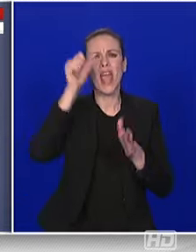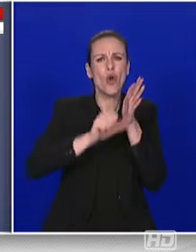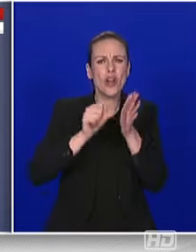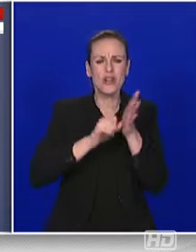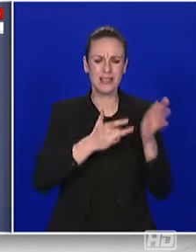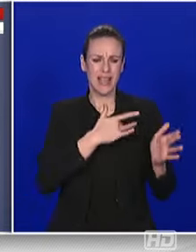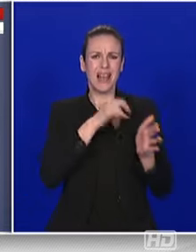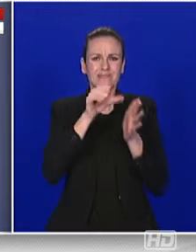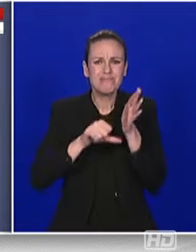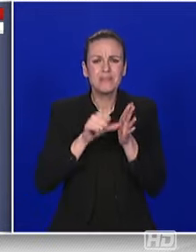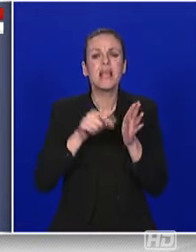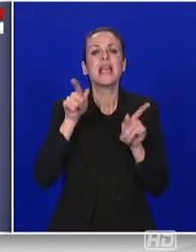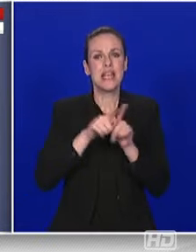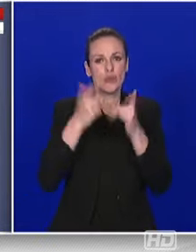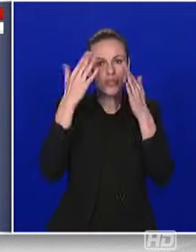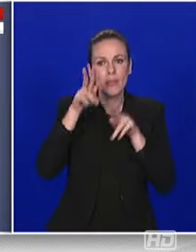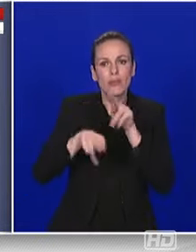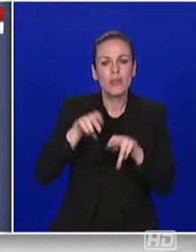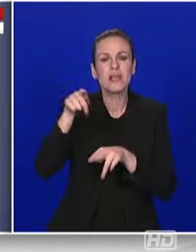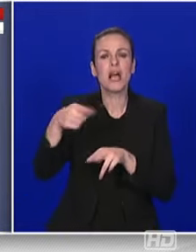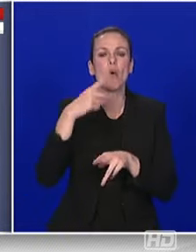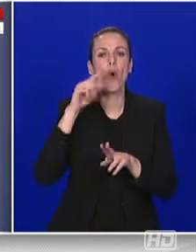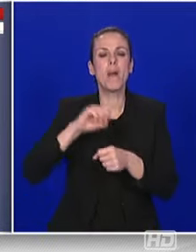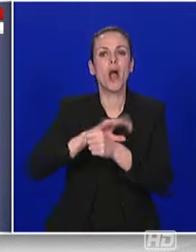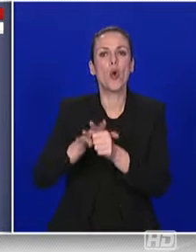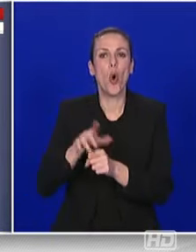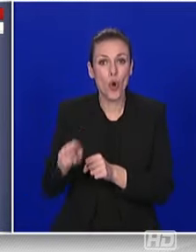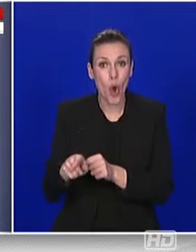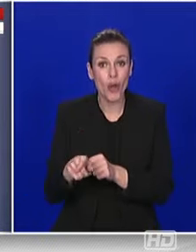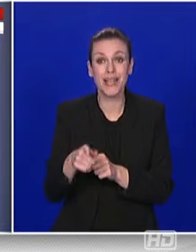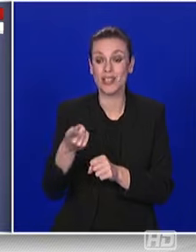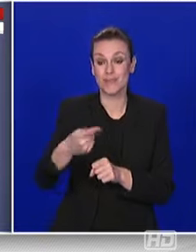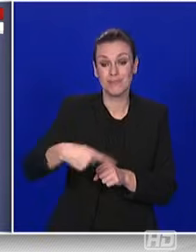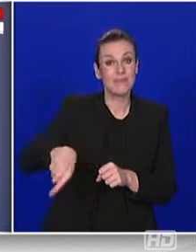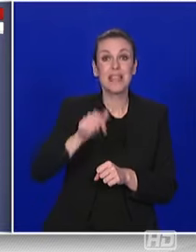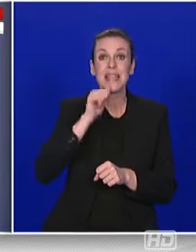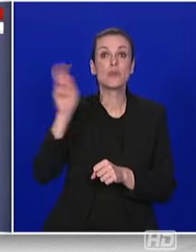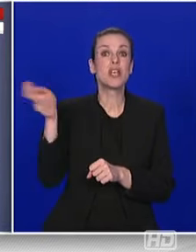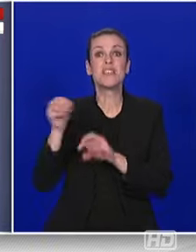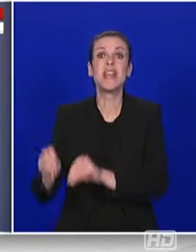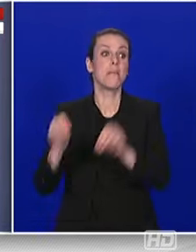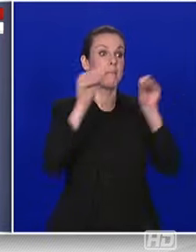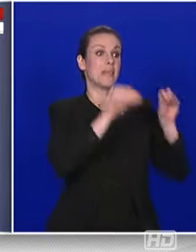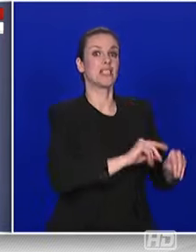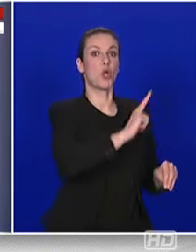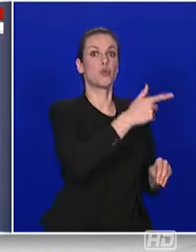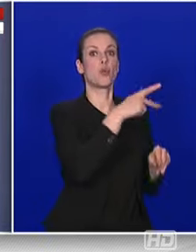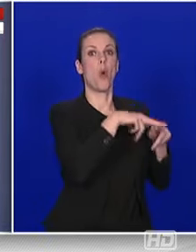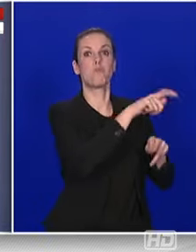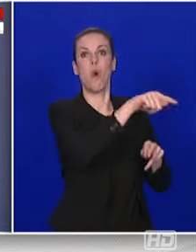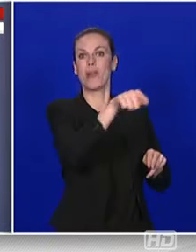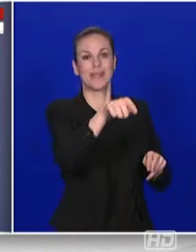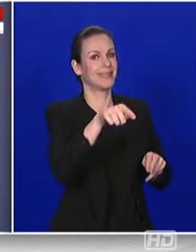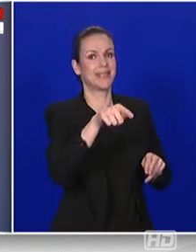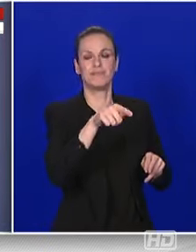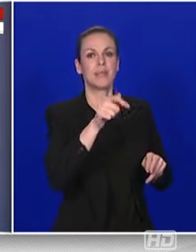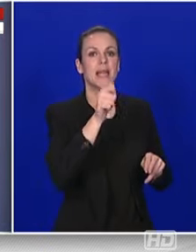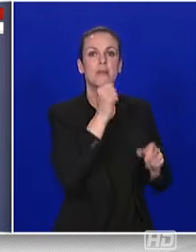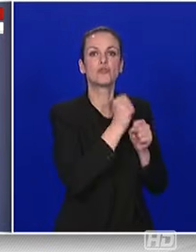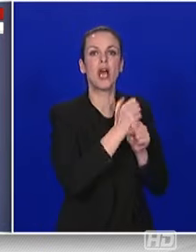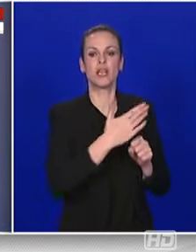kardiokirurzi u zbrinjavanju COVID-19 bolesnika. Prema tome, oni neće biti svi izmješteni u druge ustanove i neće raditi svoju djelatnost u